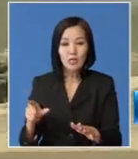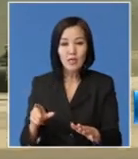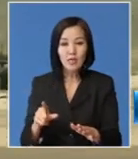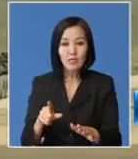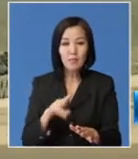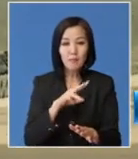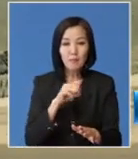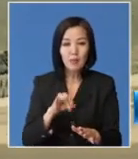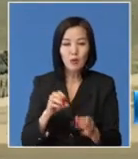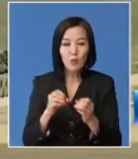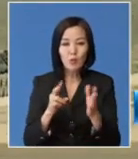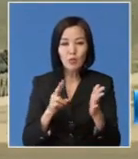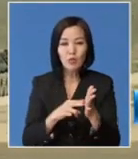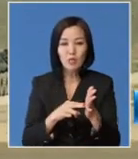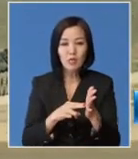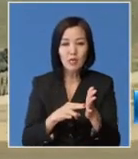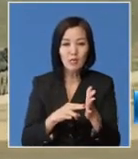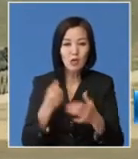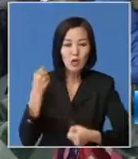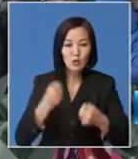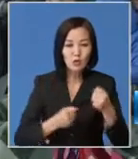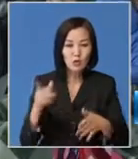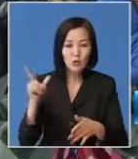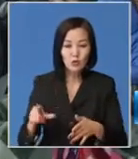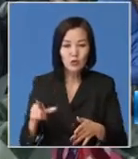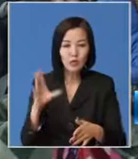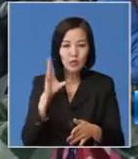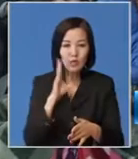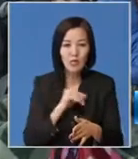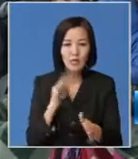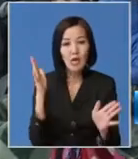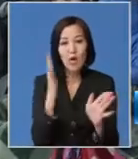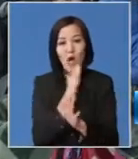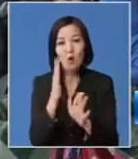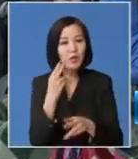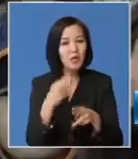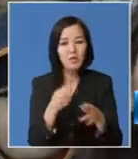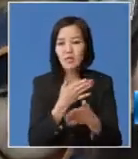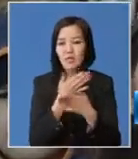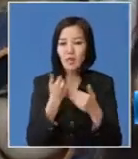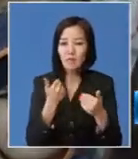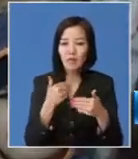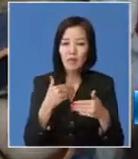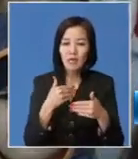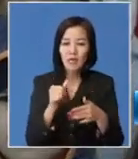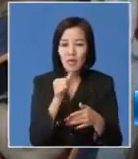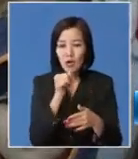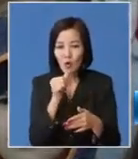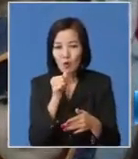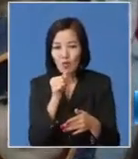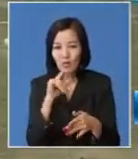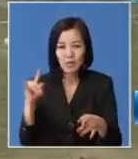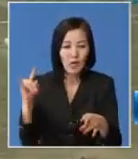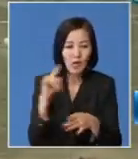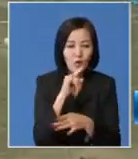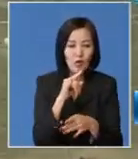Е-145 ұшақтарында еркін меңгеріп алған. Бұлардың ұшып қонуына ауа райы әсер етпейді. Шеруде алғаш рет сыналған әуе көліктерінің